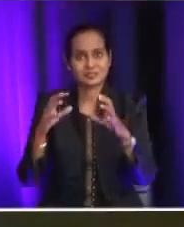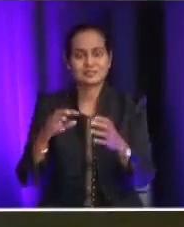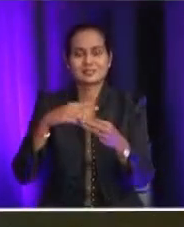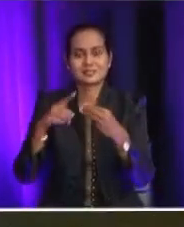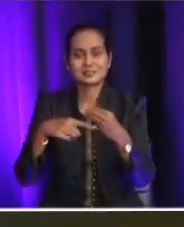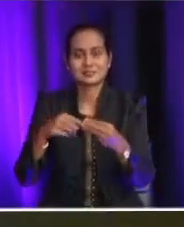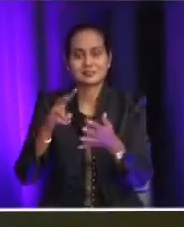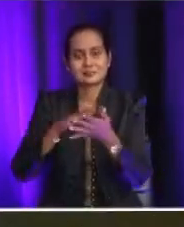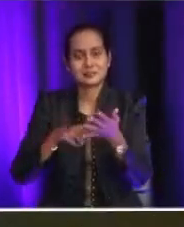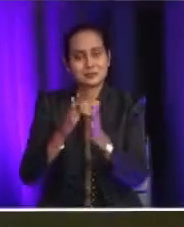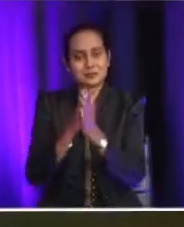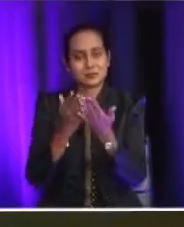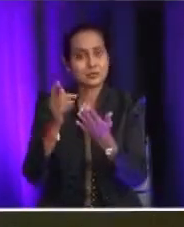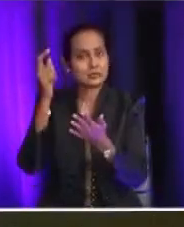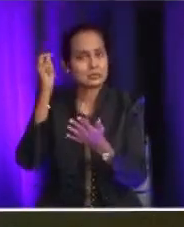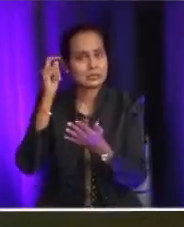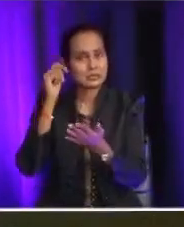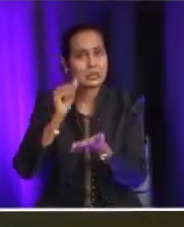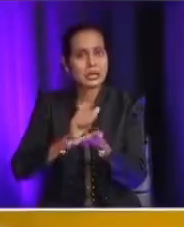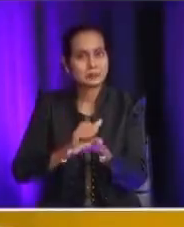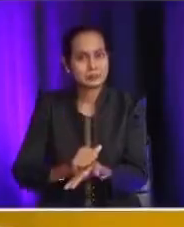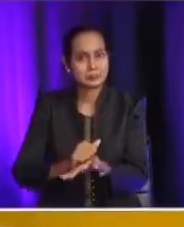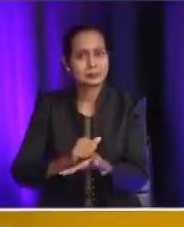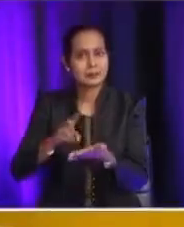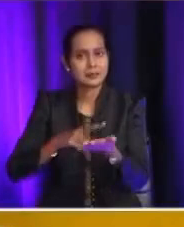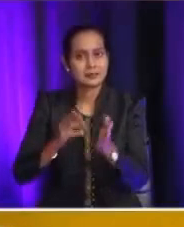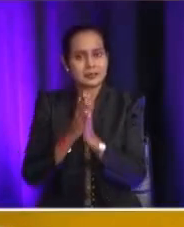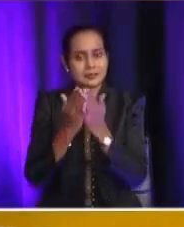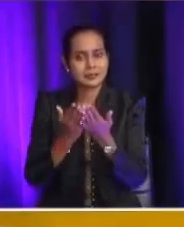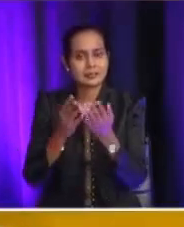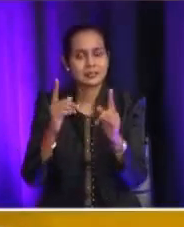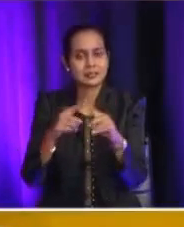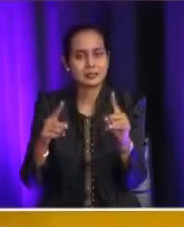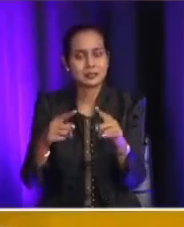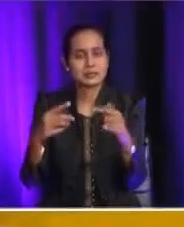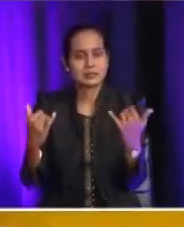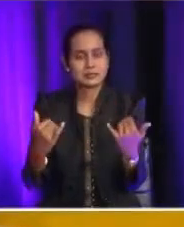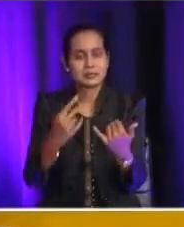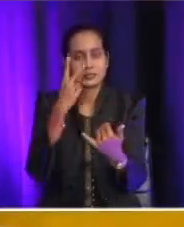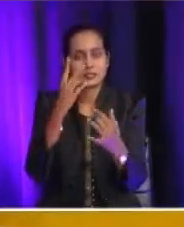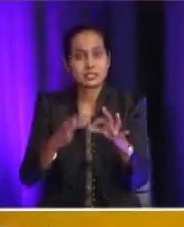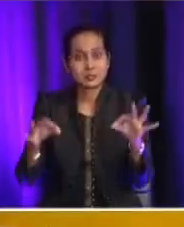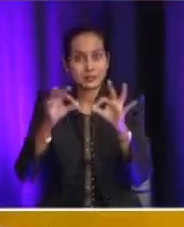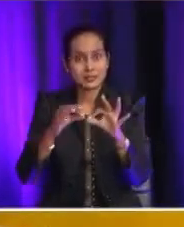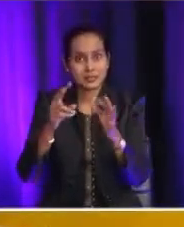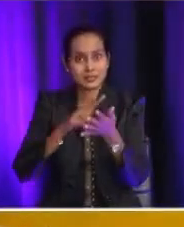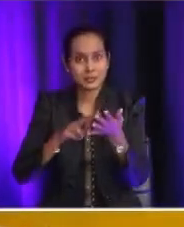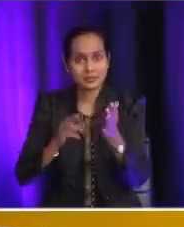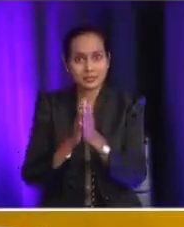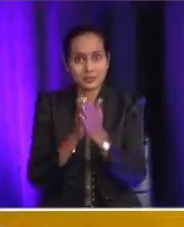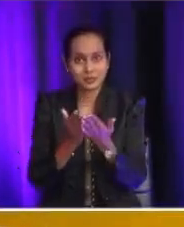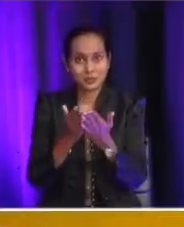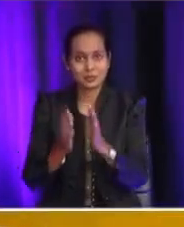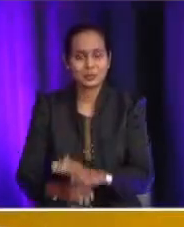buku. Kalau tadi amalan membaca buku. Betul. Ya. Jadi hari ni, sekarang ni kita tengok apakah kepentingan membaca buku.